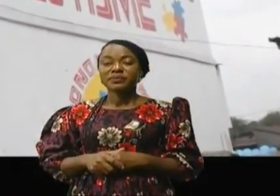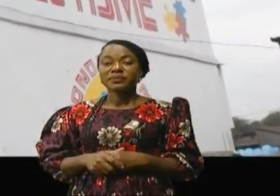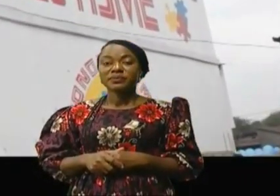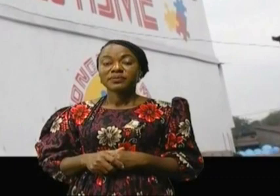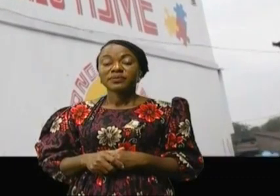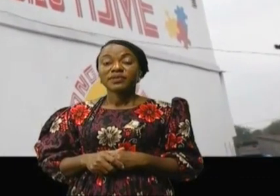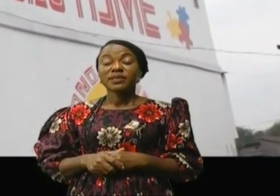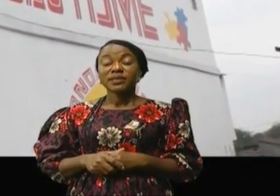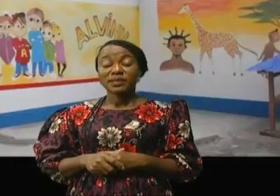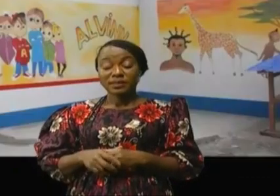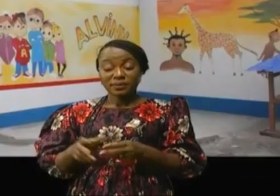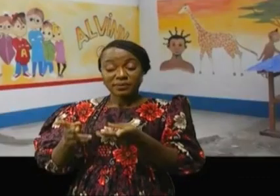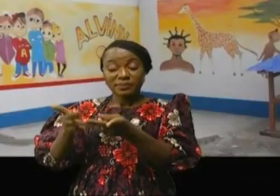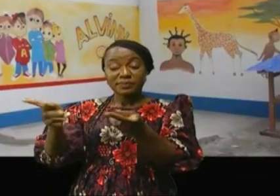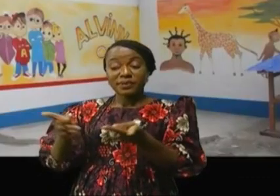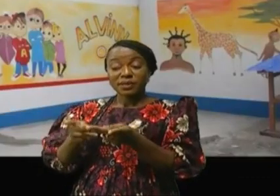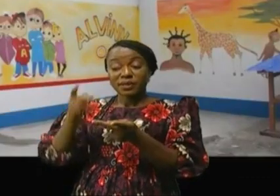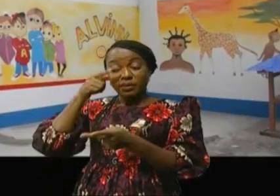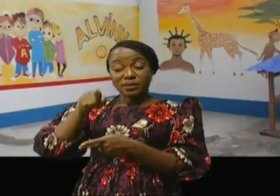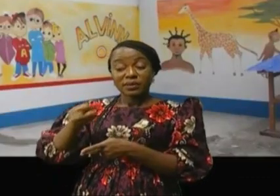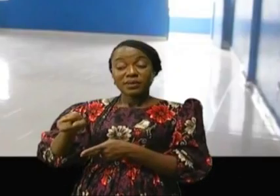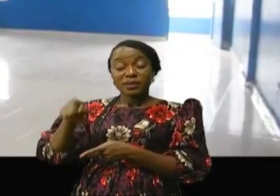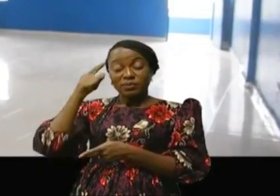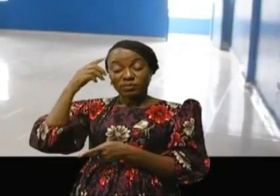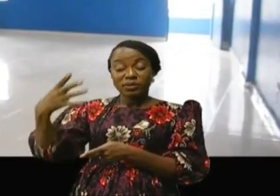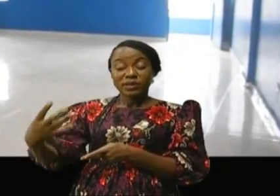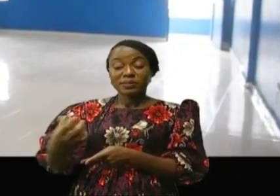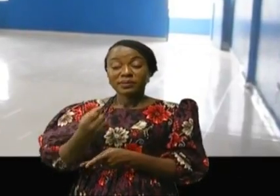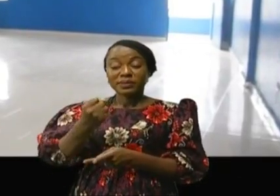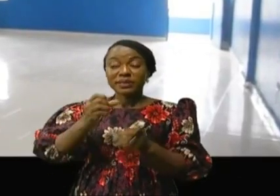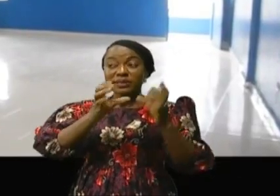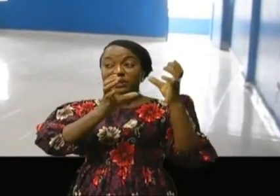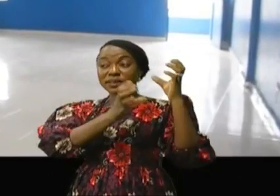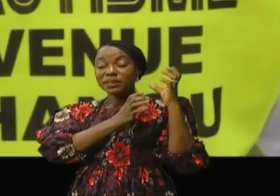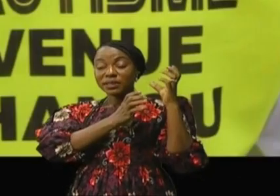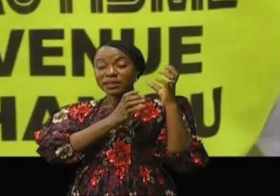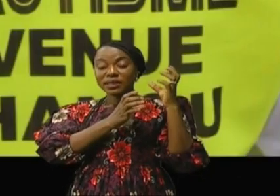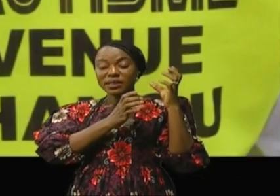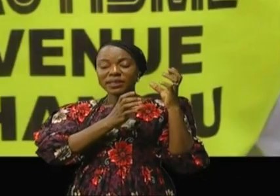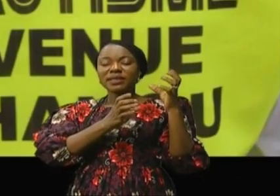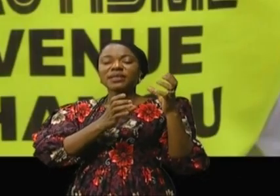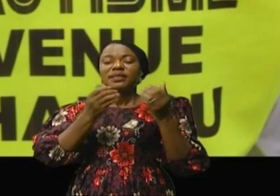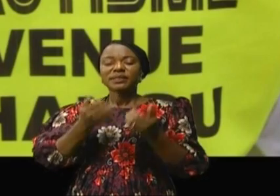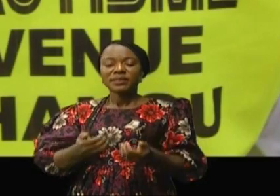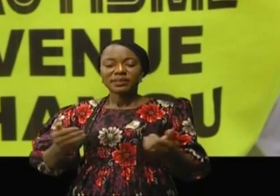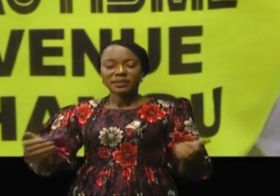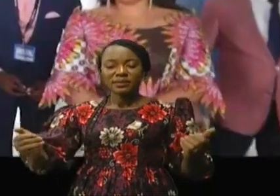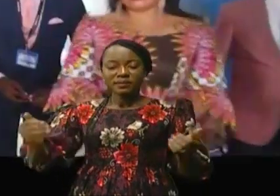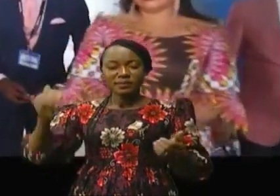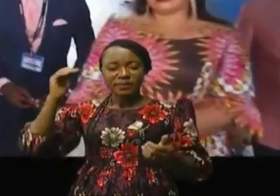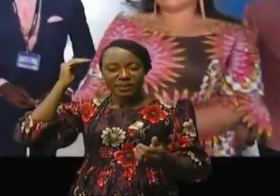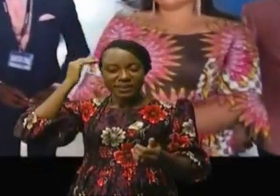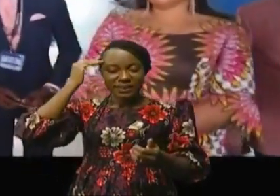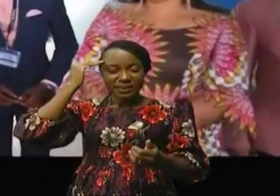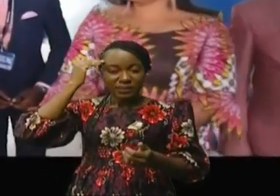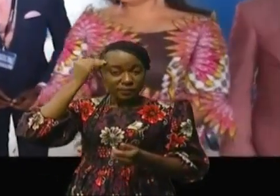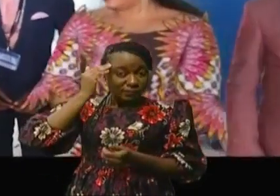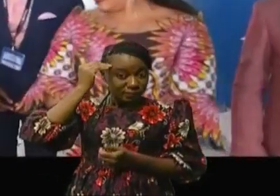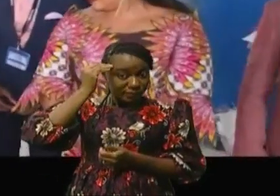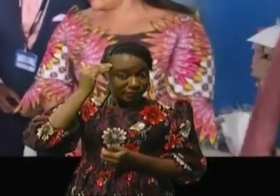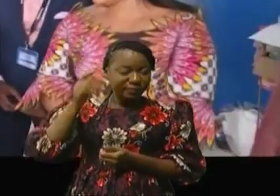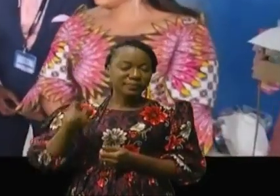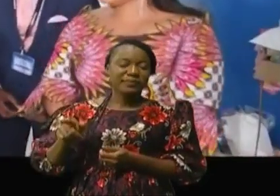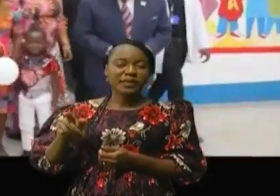Une extension pour la prise en charge des enfants autistes. Congo Autisme s'installe à la Tchangou. Le ministre des Affaires sociales,